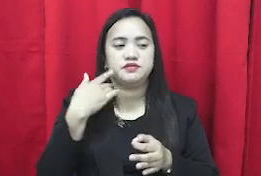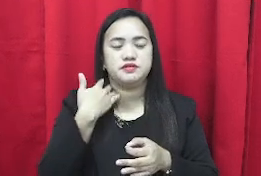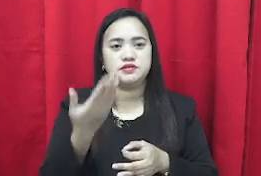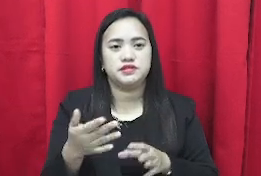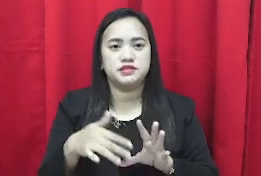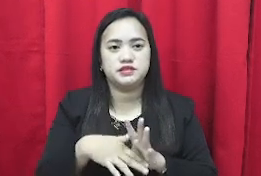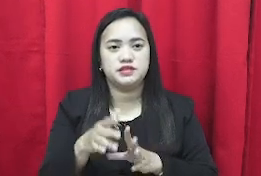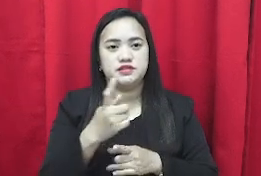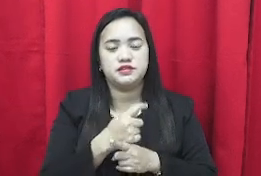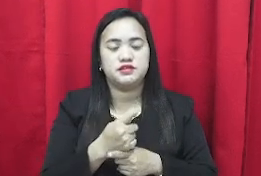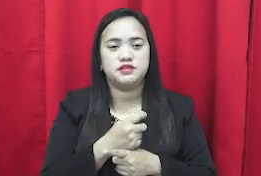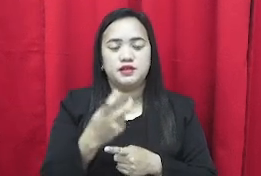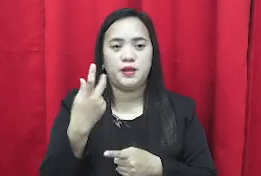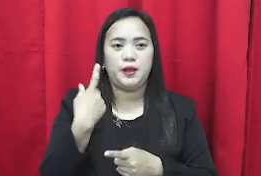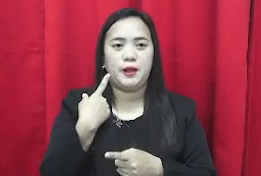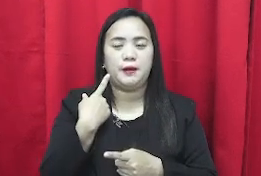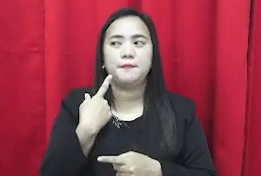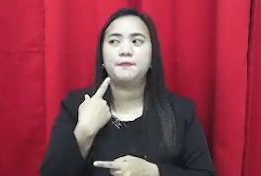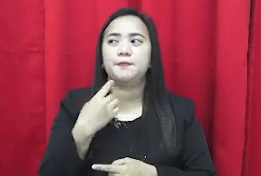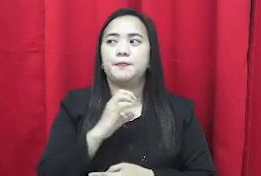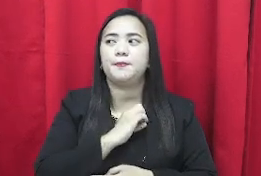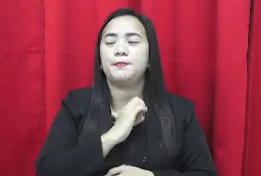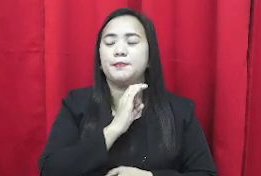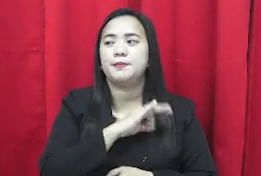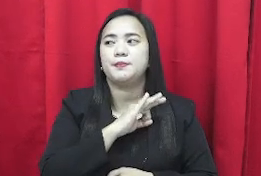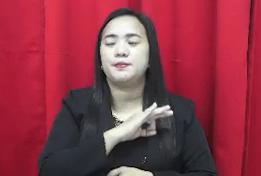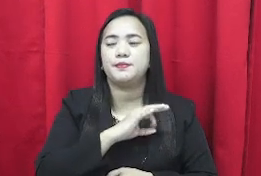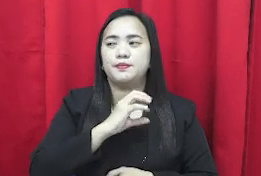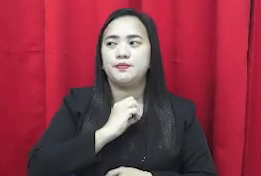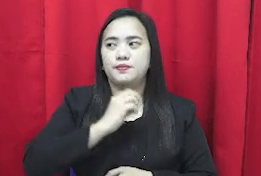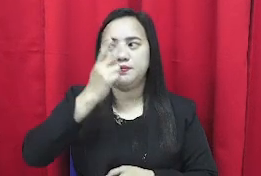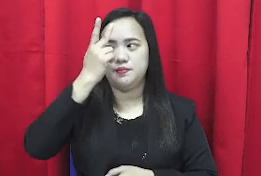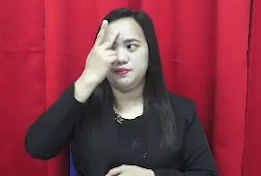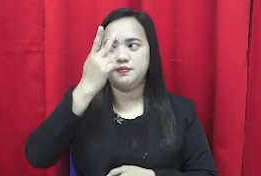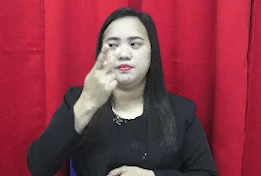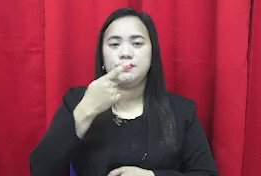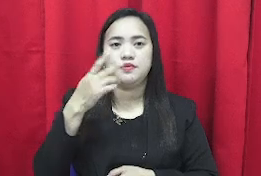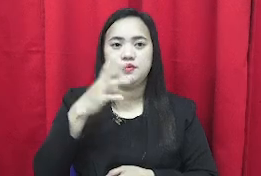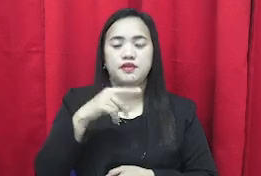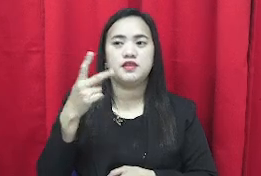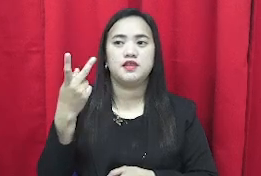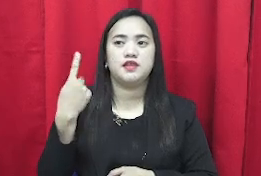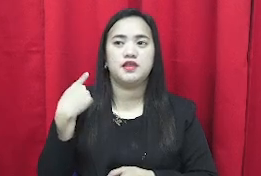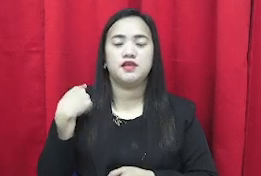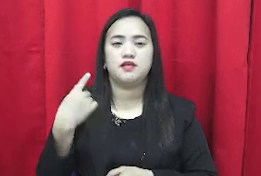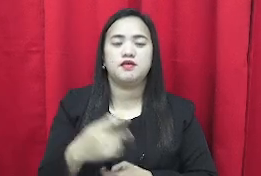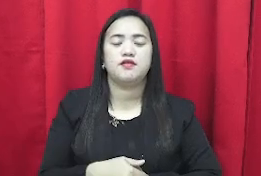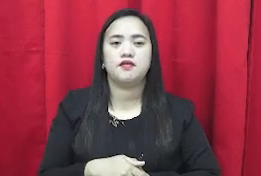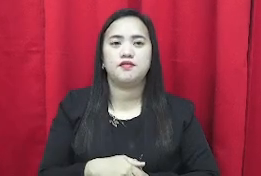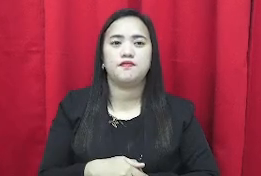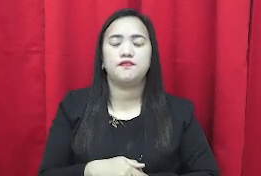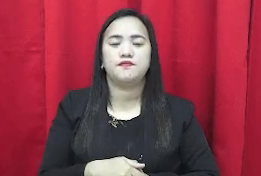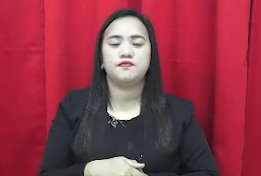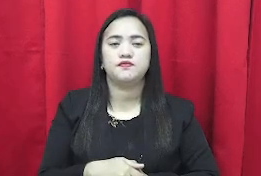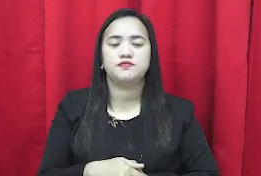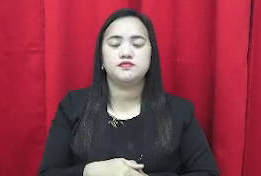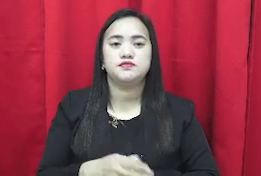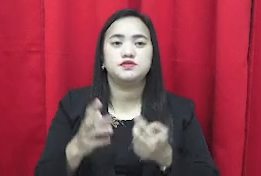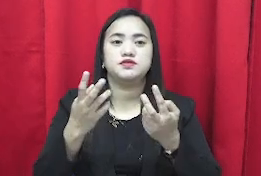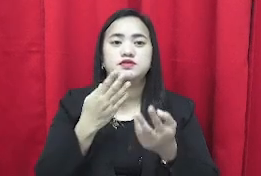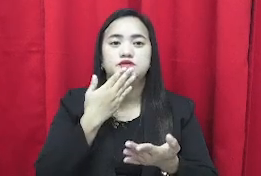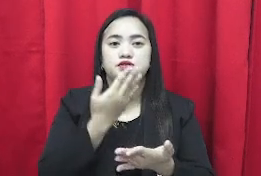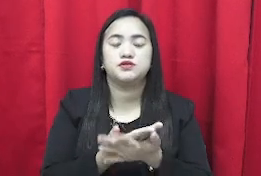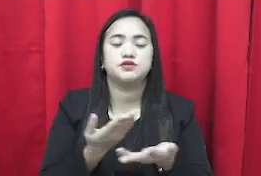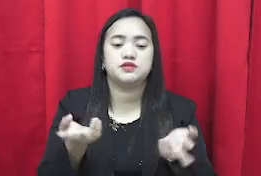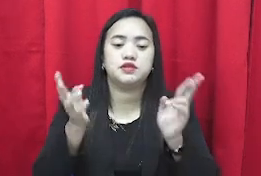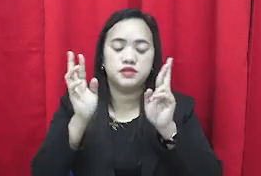magpon pa ung aking mga magulang pinakamatindi nito may kwenta may kwenta may kwenta kaya may benepisyo